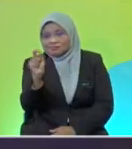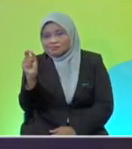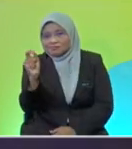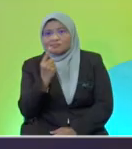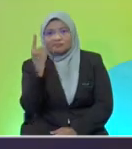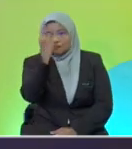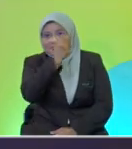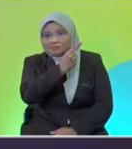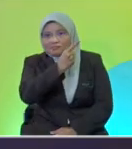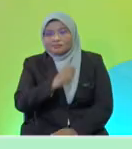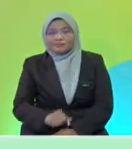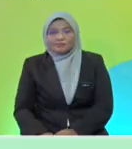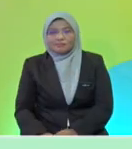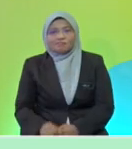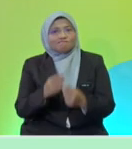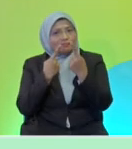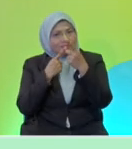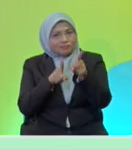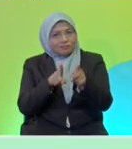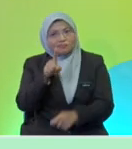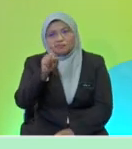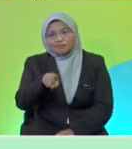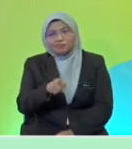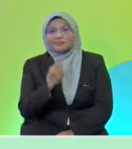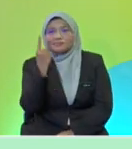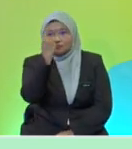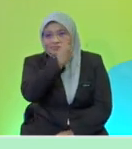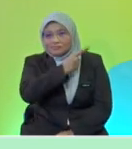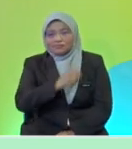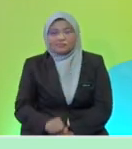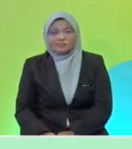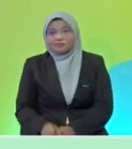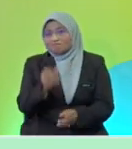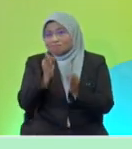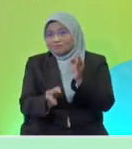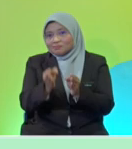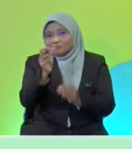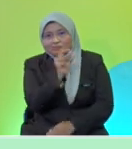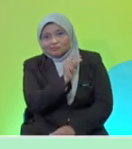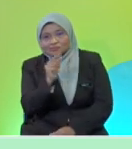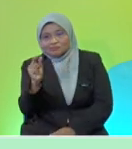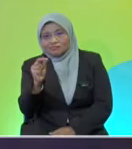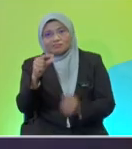depan kalau contoh Ini dipotong di belakang jawabannya mestilah di belakang